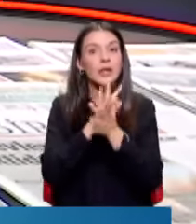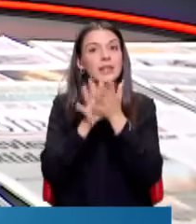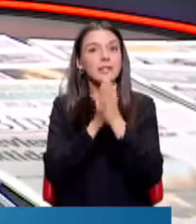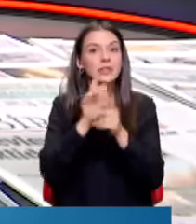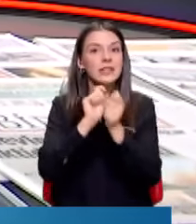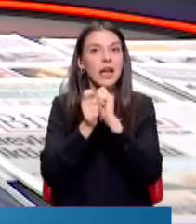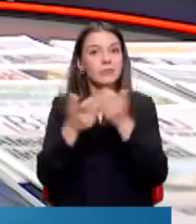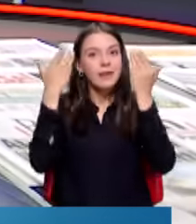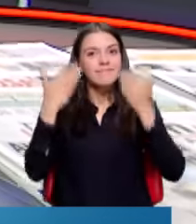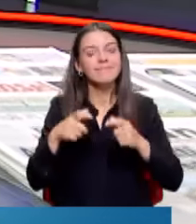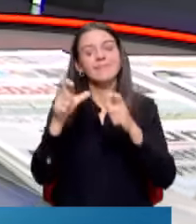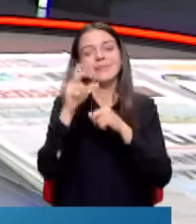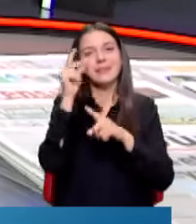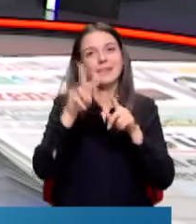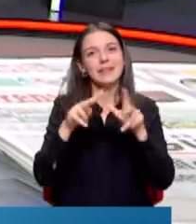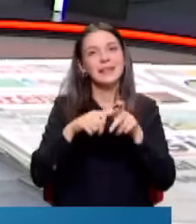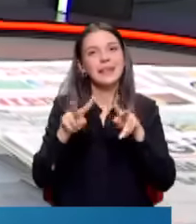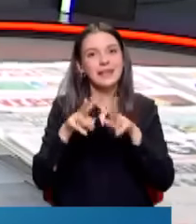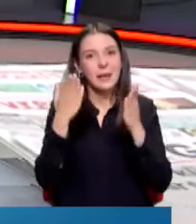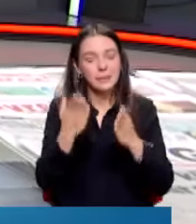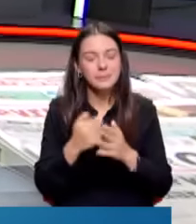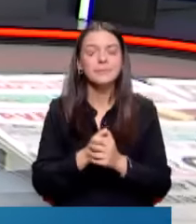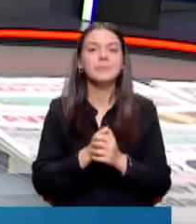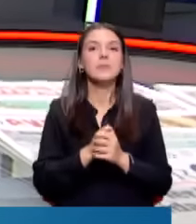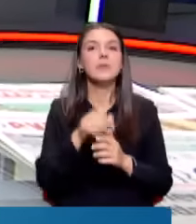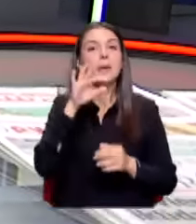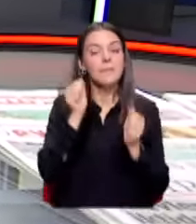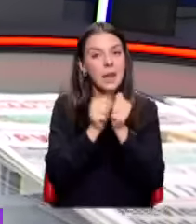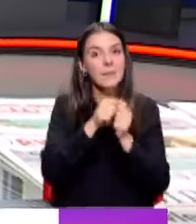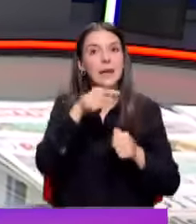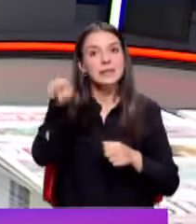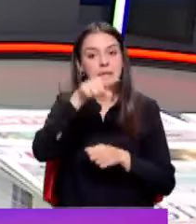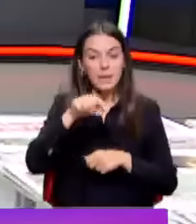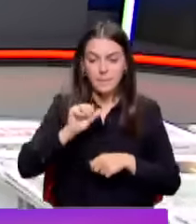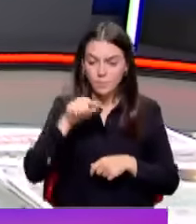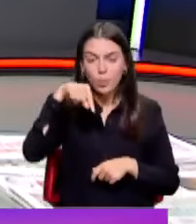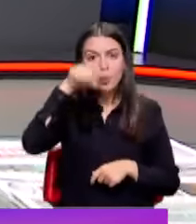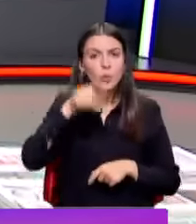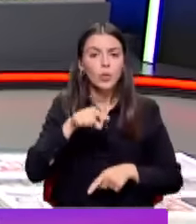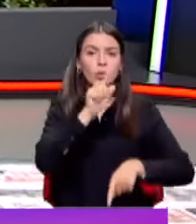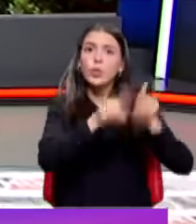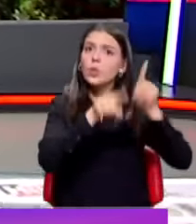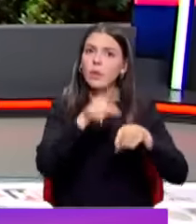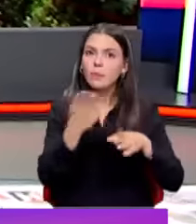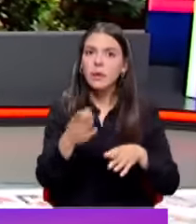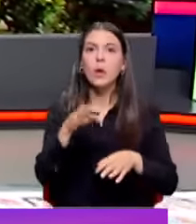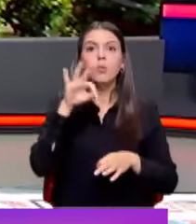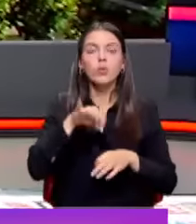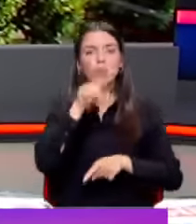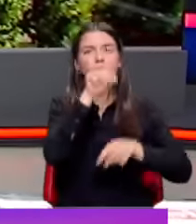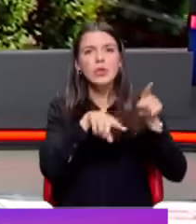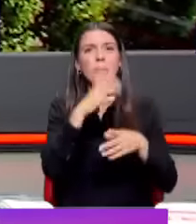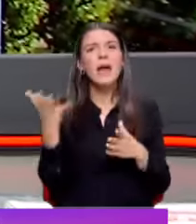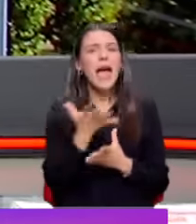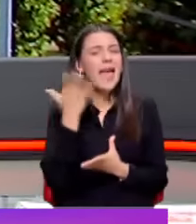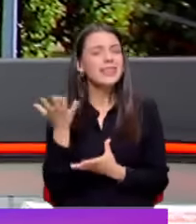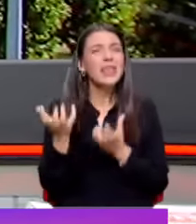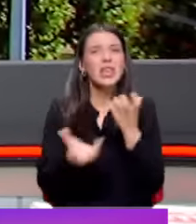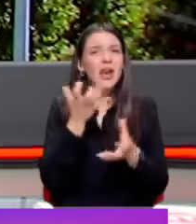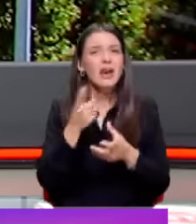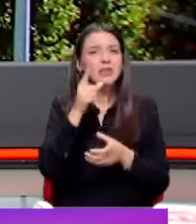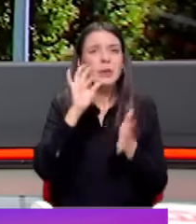dili tercümanımız Sinem Başman. Birlikte size günün gündemini ve günün gündeminin maalesef en yakıcı